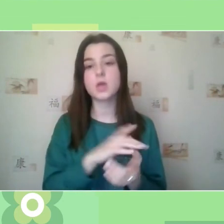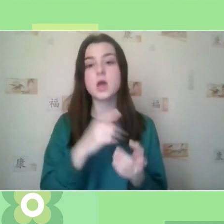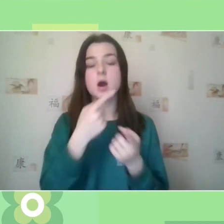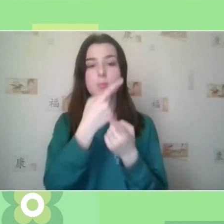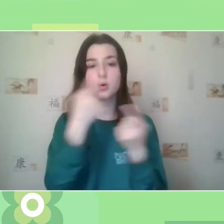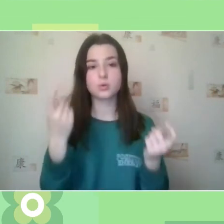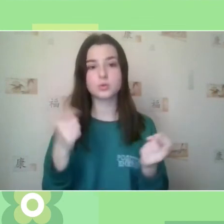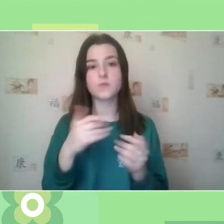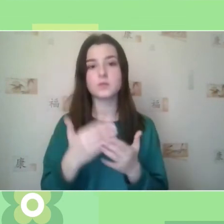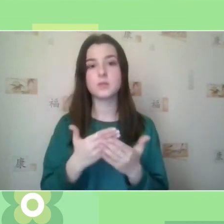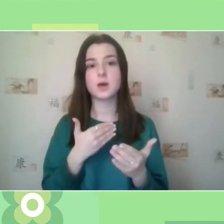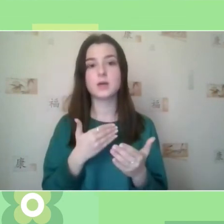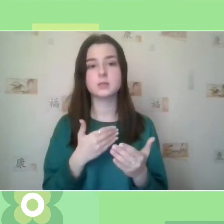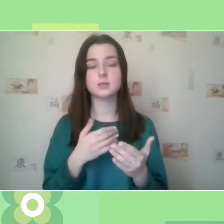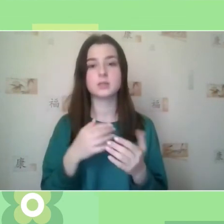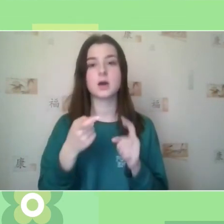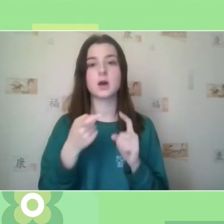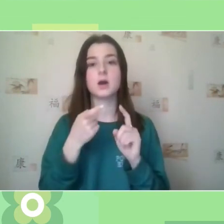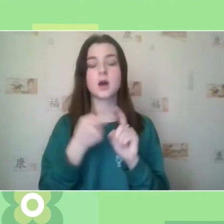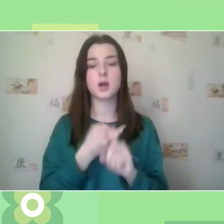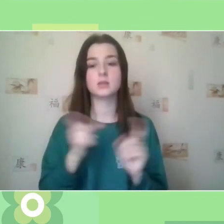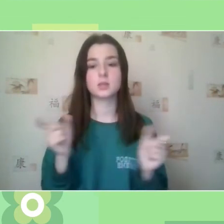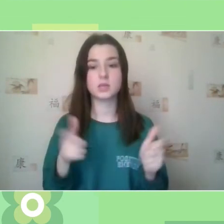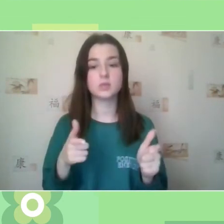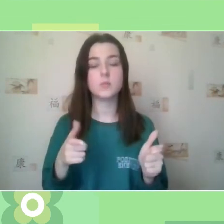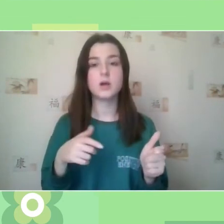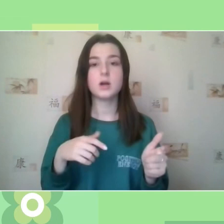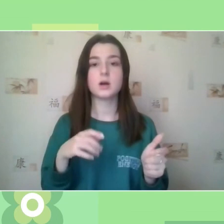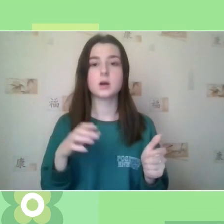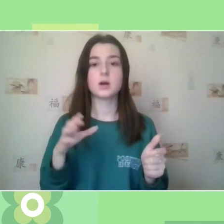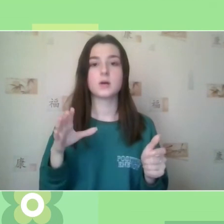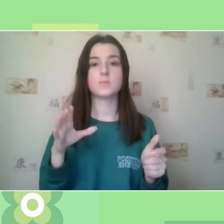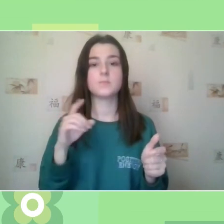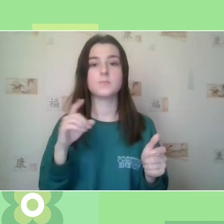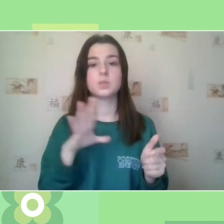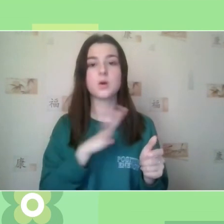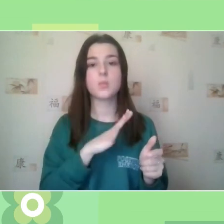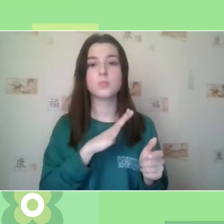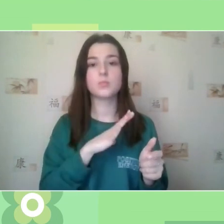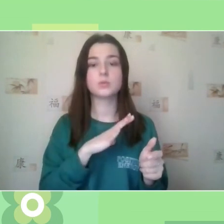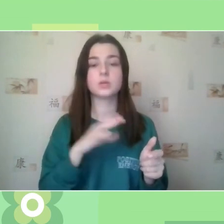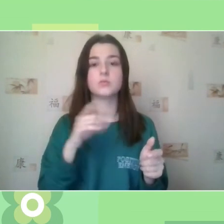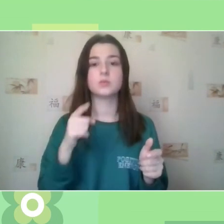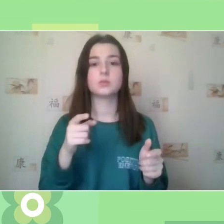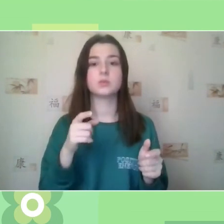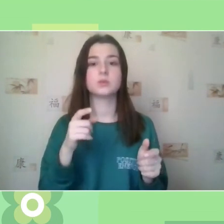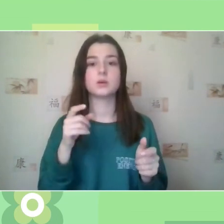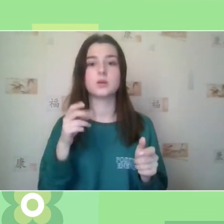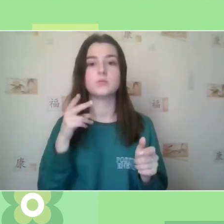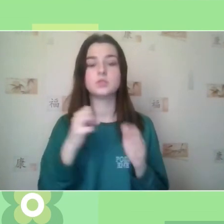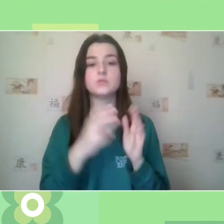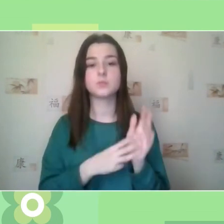проголосовані перед пандемією, перед карантином, не були втілені. І ви тут бачите, що у 2018 році 60 проєктів,